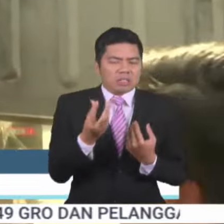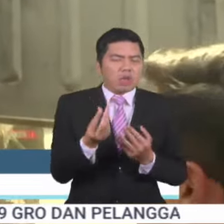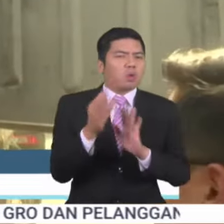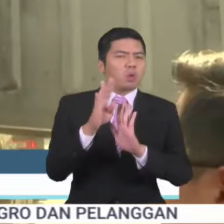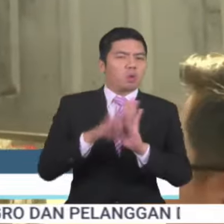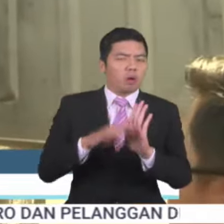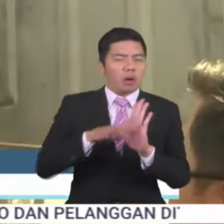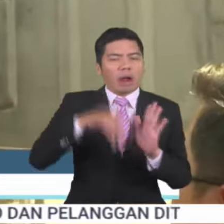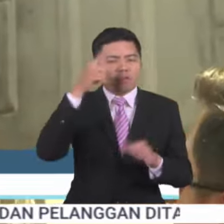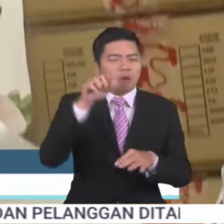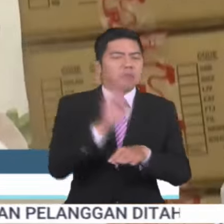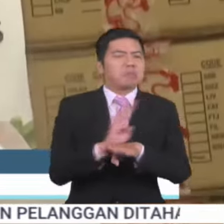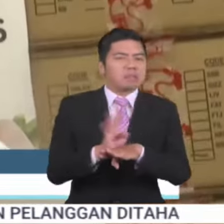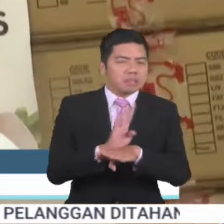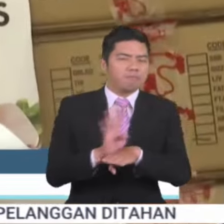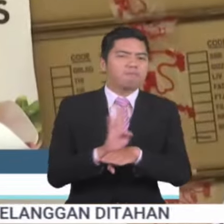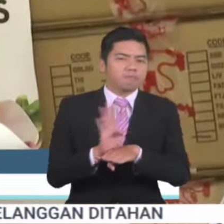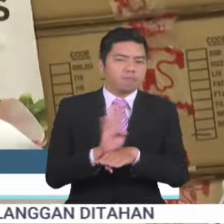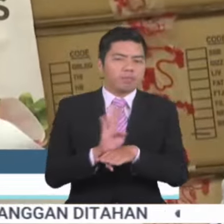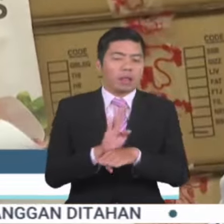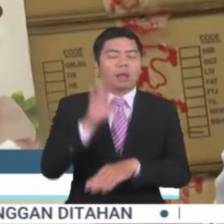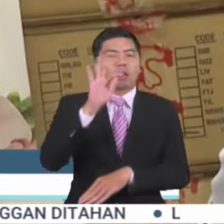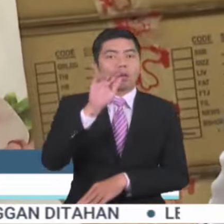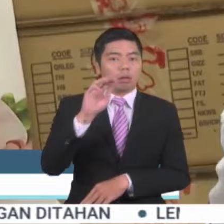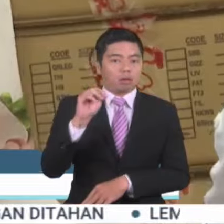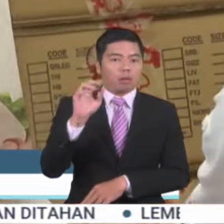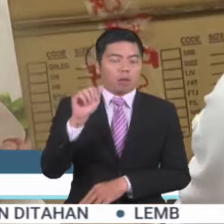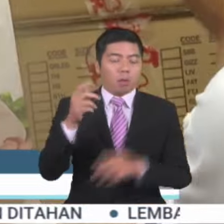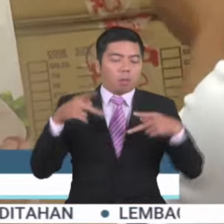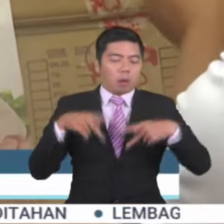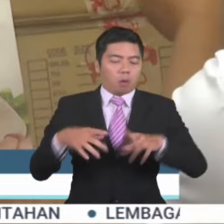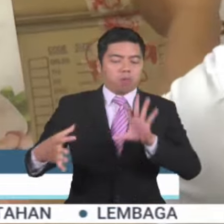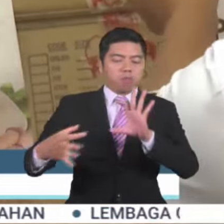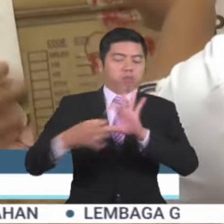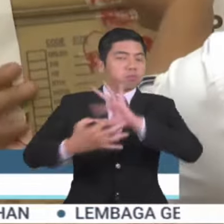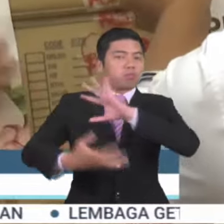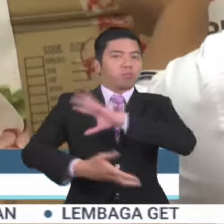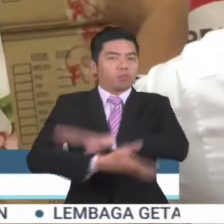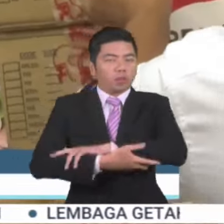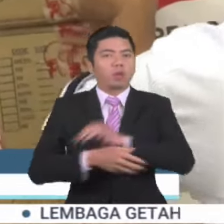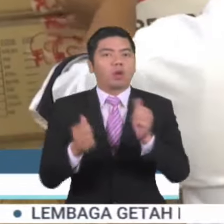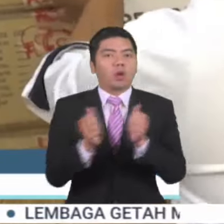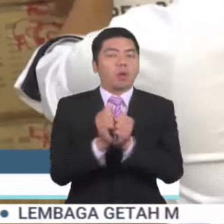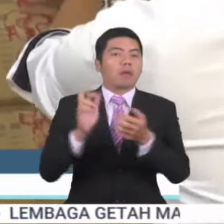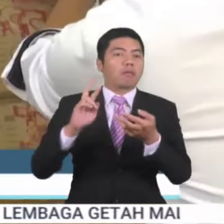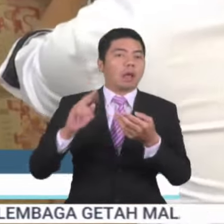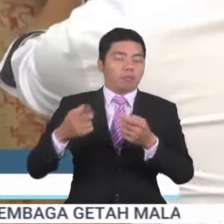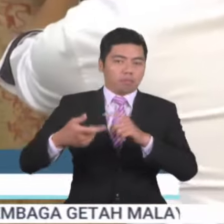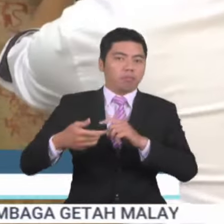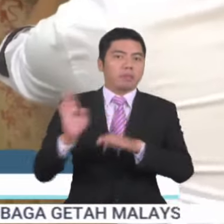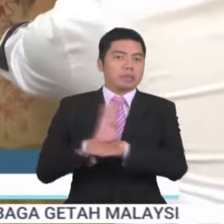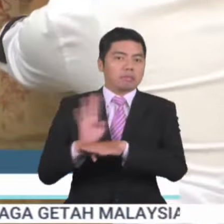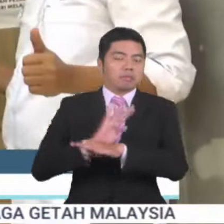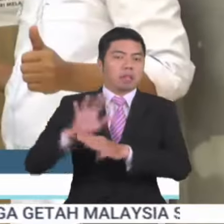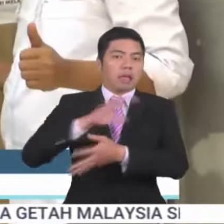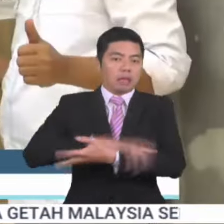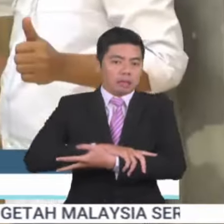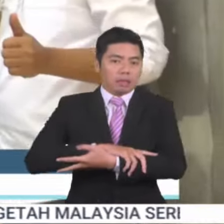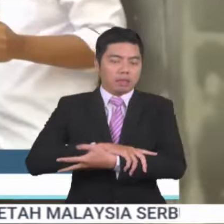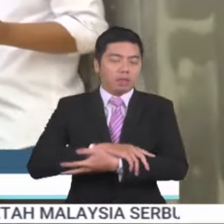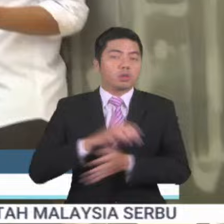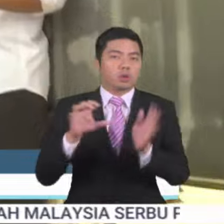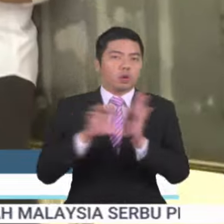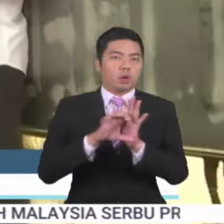dari segi pengeluaran mereka. Jadi Farma dengan inisiatif bersama dengan rakan strategik kita lah, sama ada pengeluar